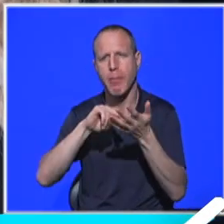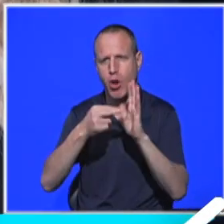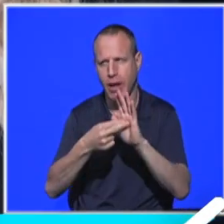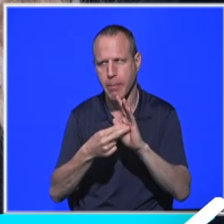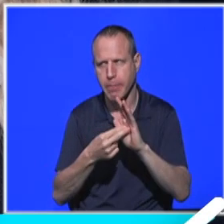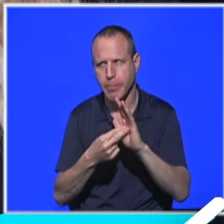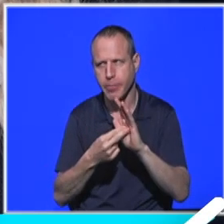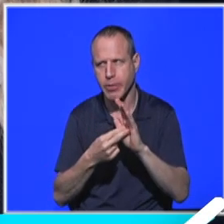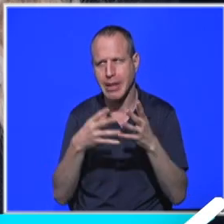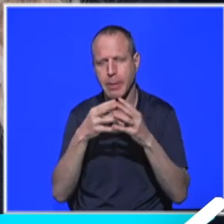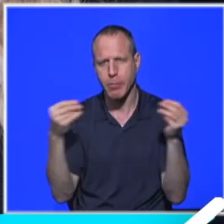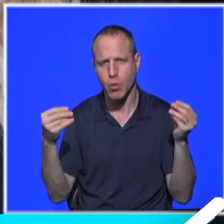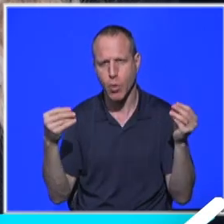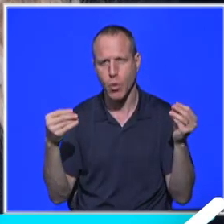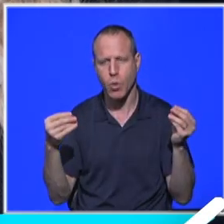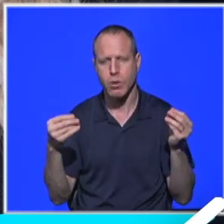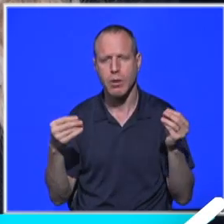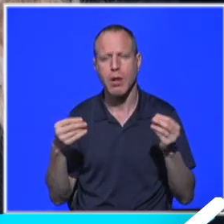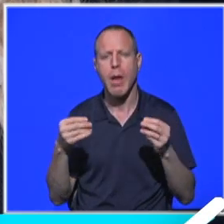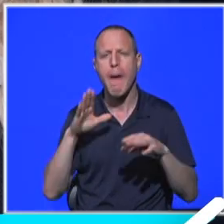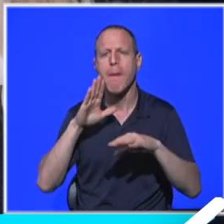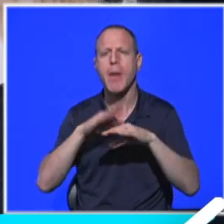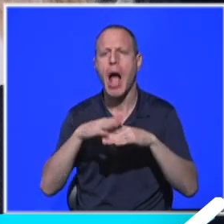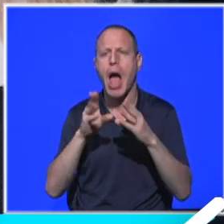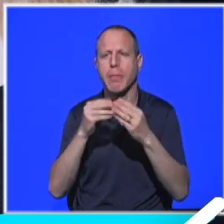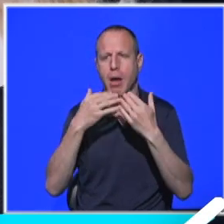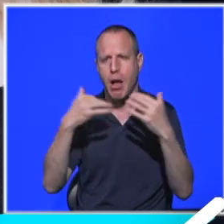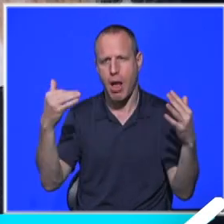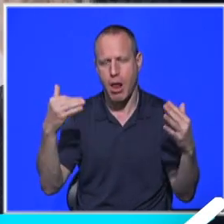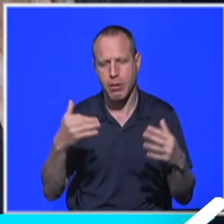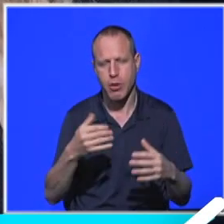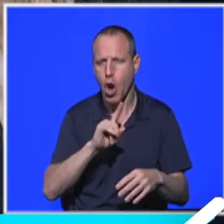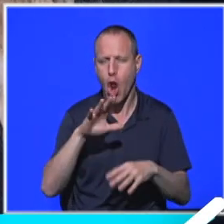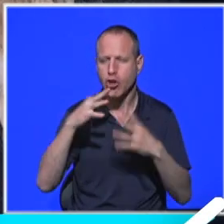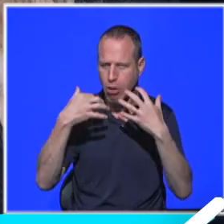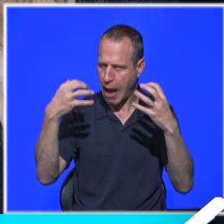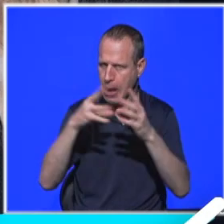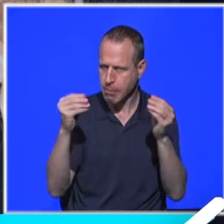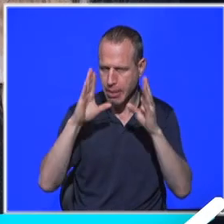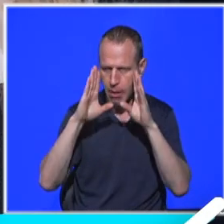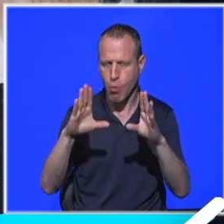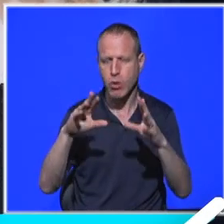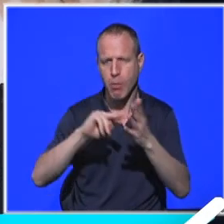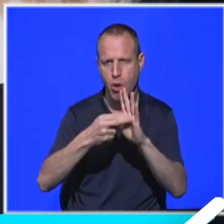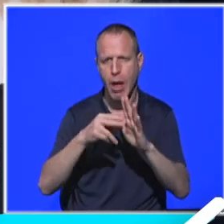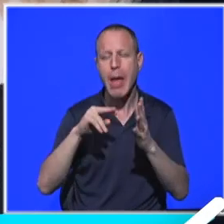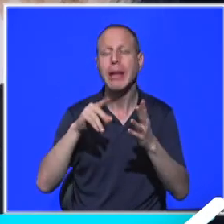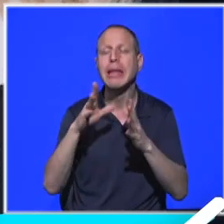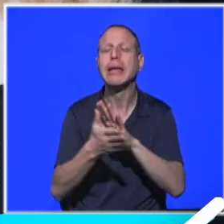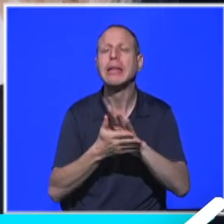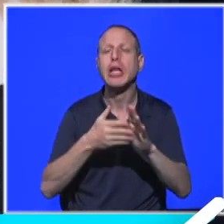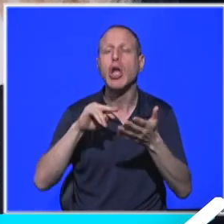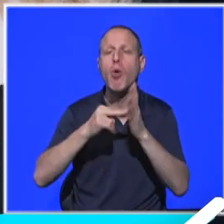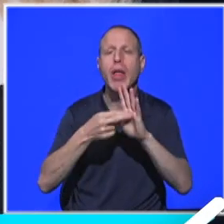הפוליטיקאים איבדו בעצם את המגע עם הקהל. זה לא שהקהל איבד אמון בפוליטיקאים, זה התחיל בזה שהפוליטיקאים איבדו